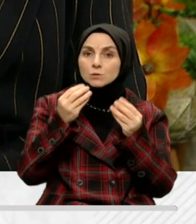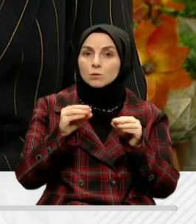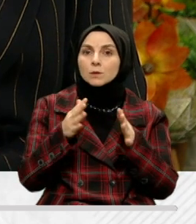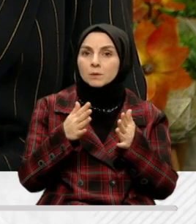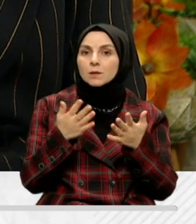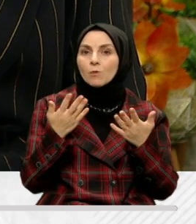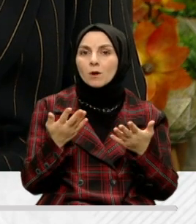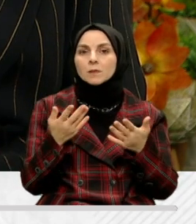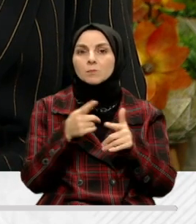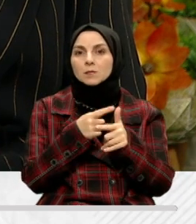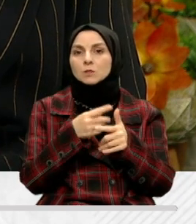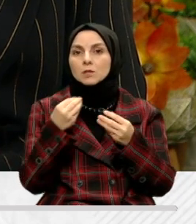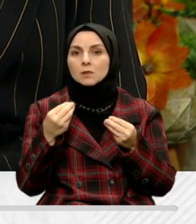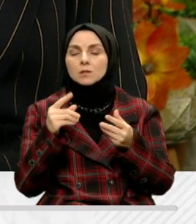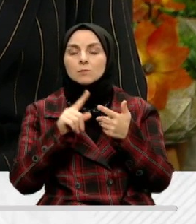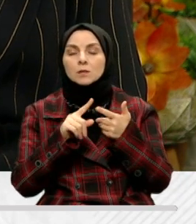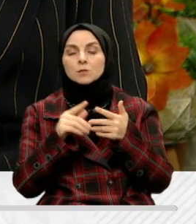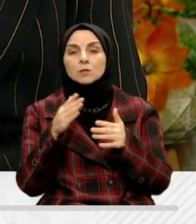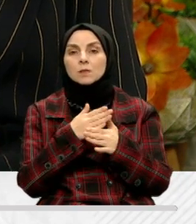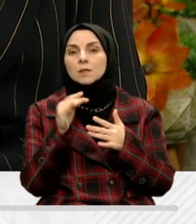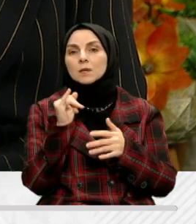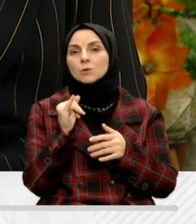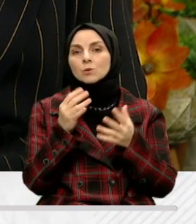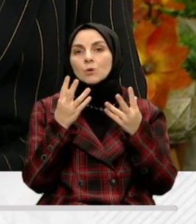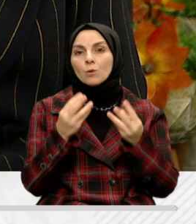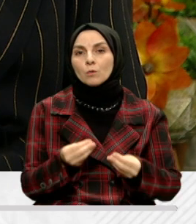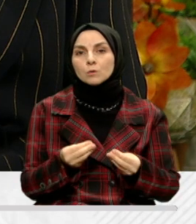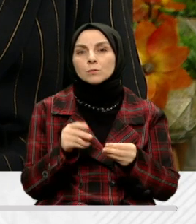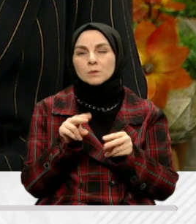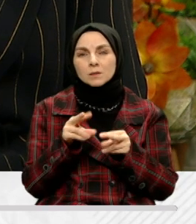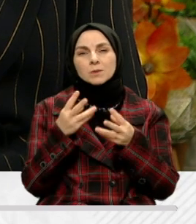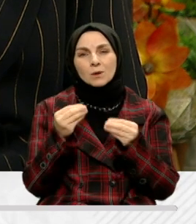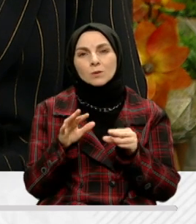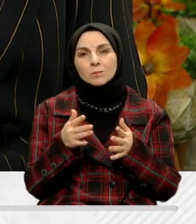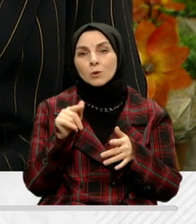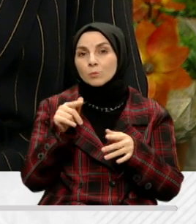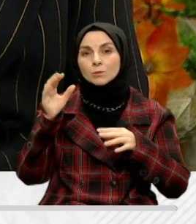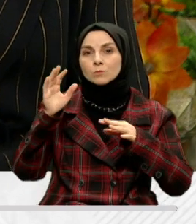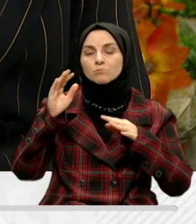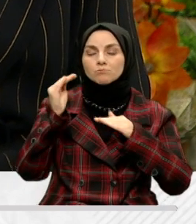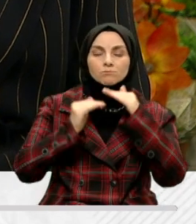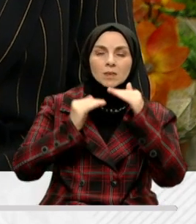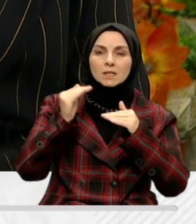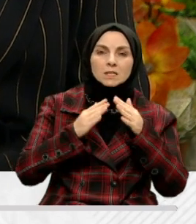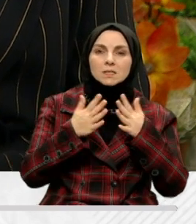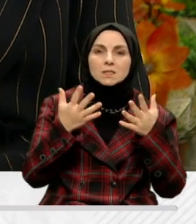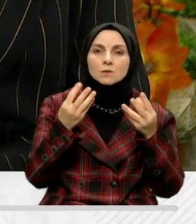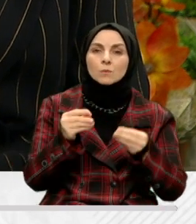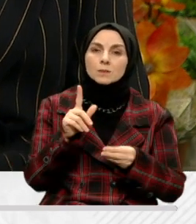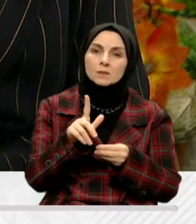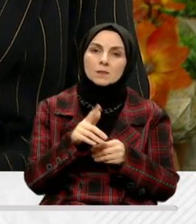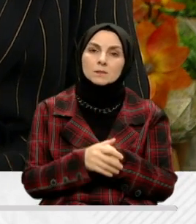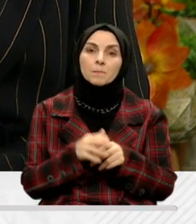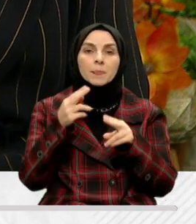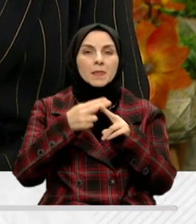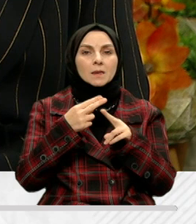ben iyiydim deyip böyle bir anda beni böyle negatife çekebiliyordu. Nasıl dengelenmeli? Nasıl yaklaşmalı çocuklar? Deneme